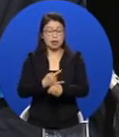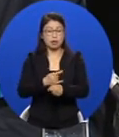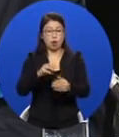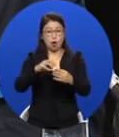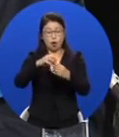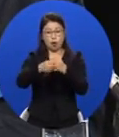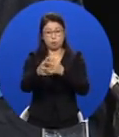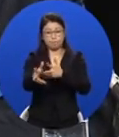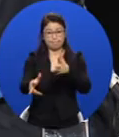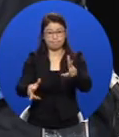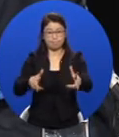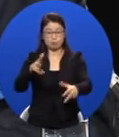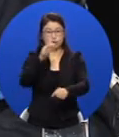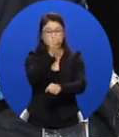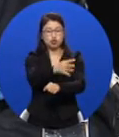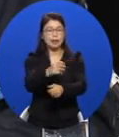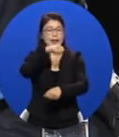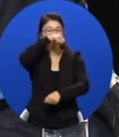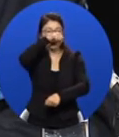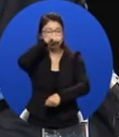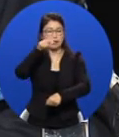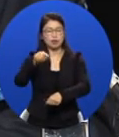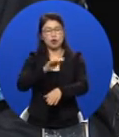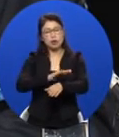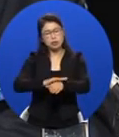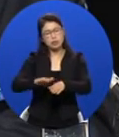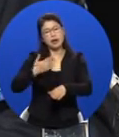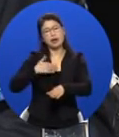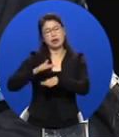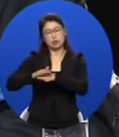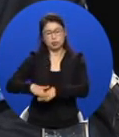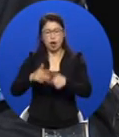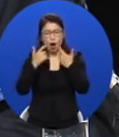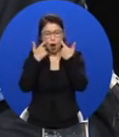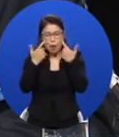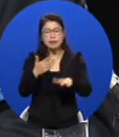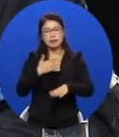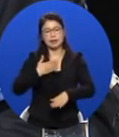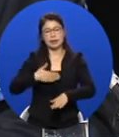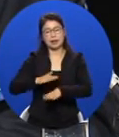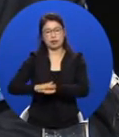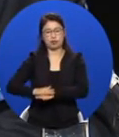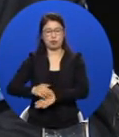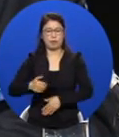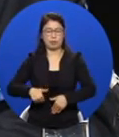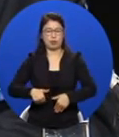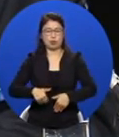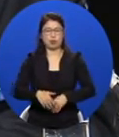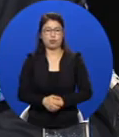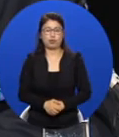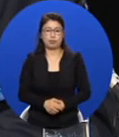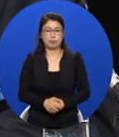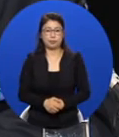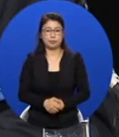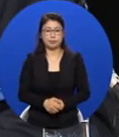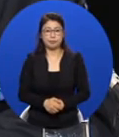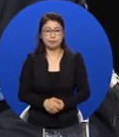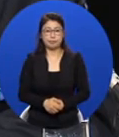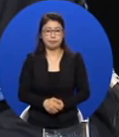가공용 이제 수매 예산 이거 잘 알아야 되죠. 정확하게 알아야 됩니다. 모자란다. 더 올려달라고